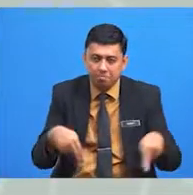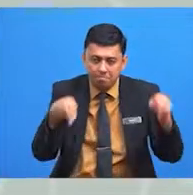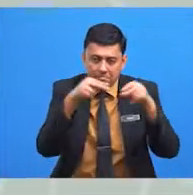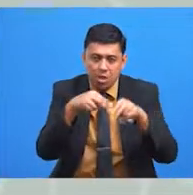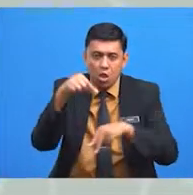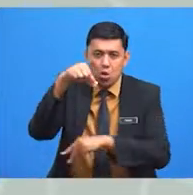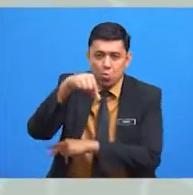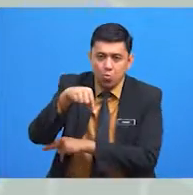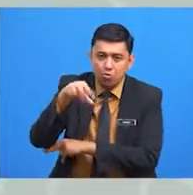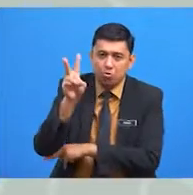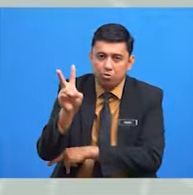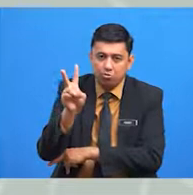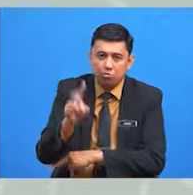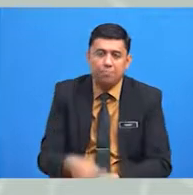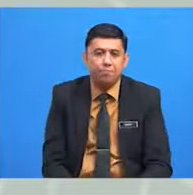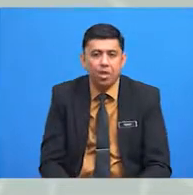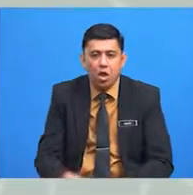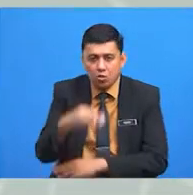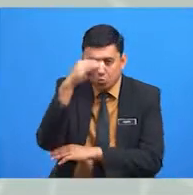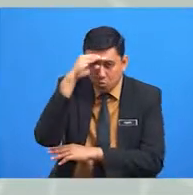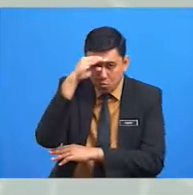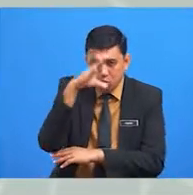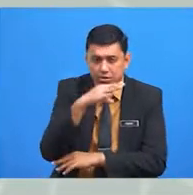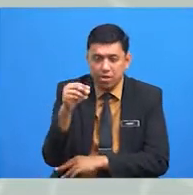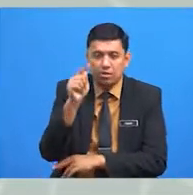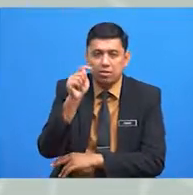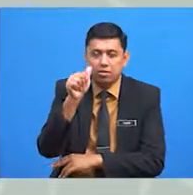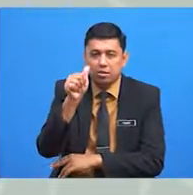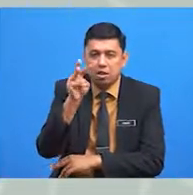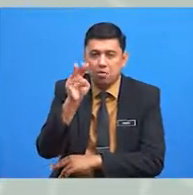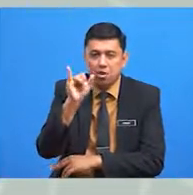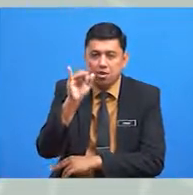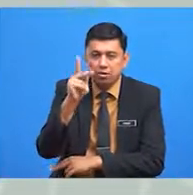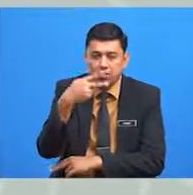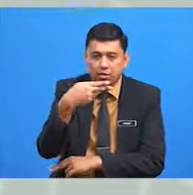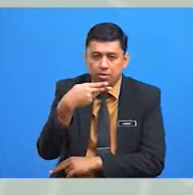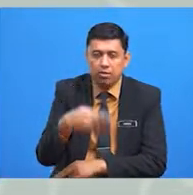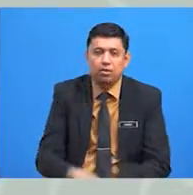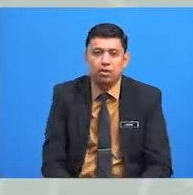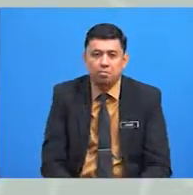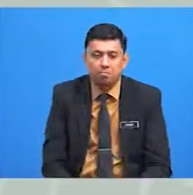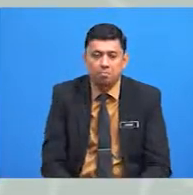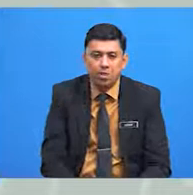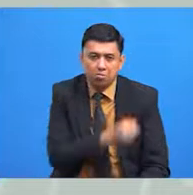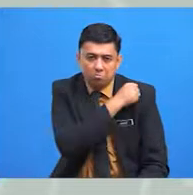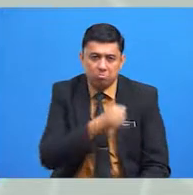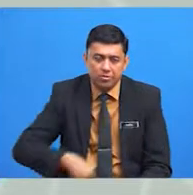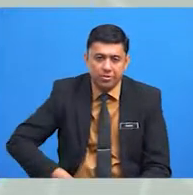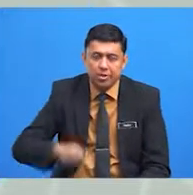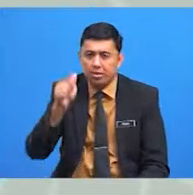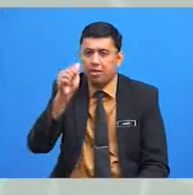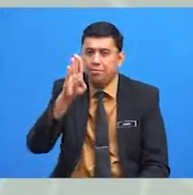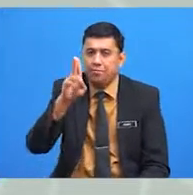Victoria, Hikayat Johor dan Tawarikh Almarhum Sultan Abu Bakar yang